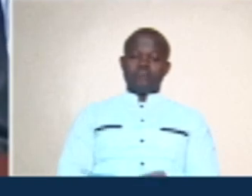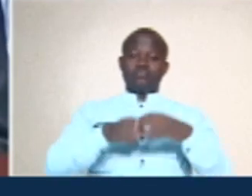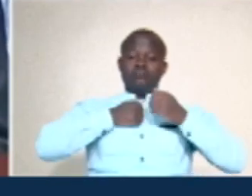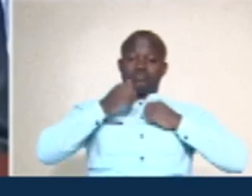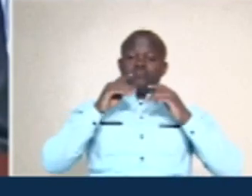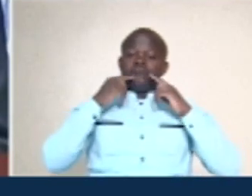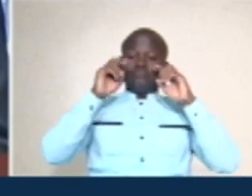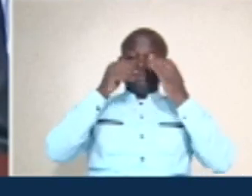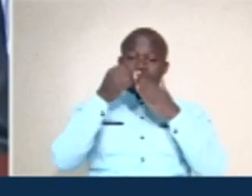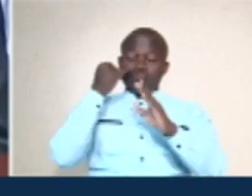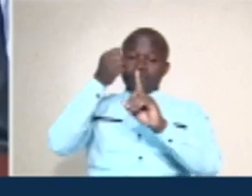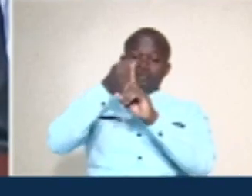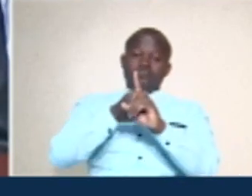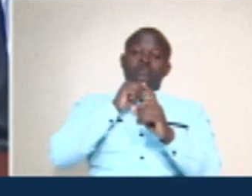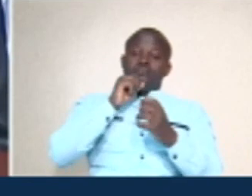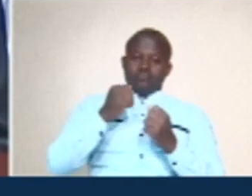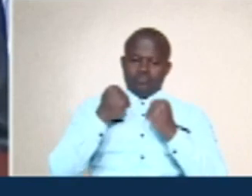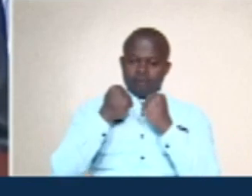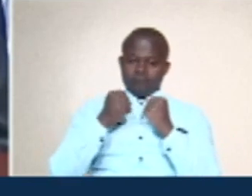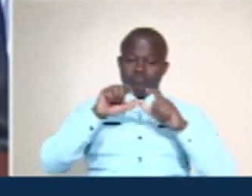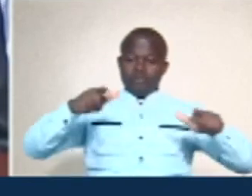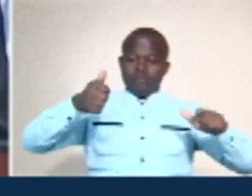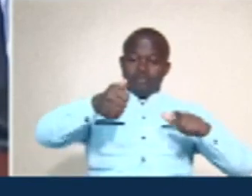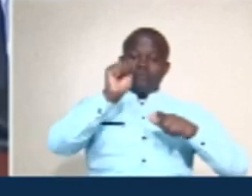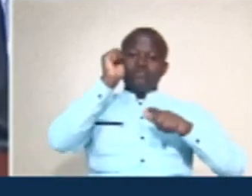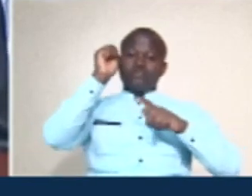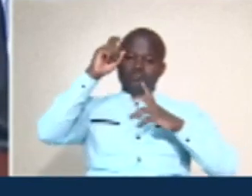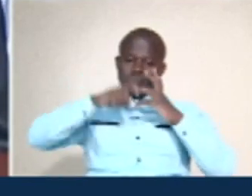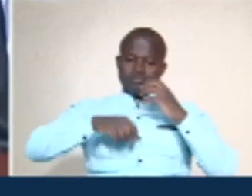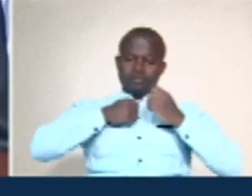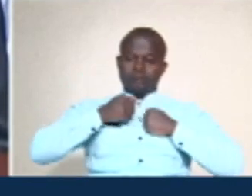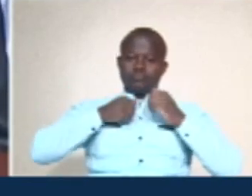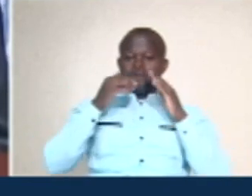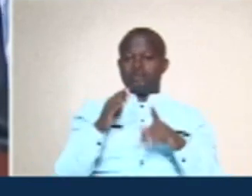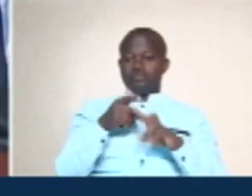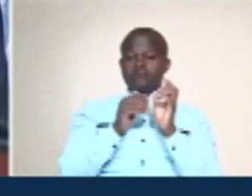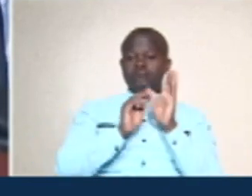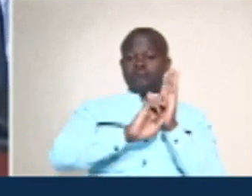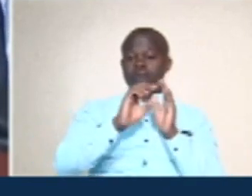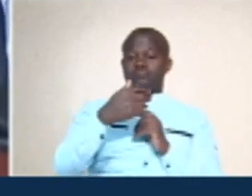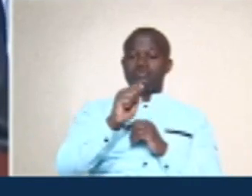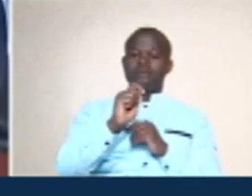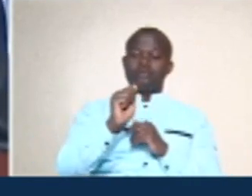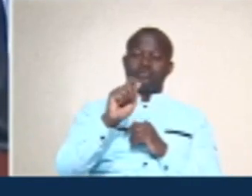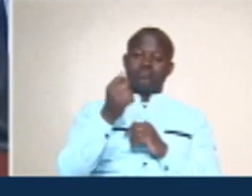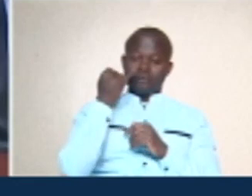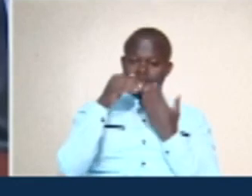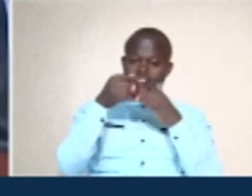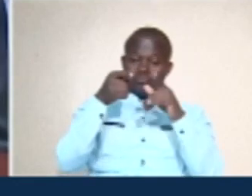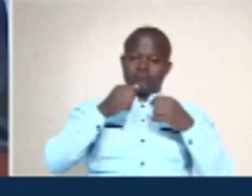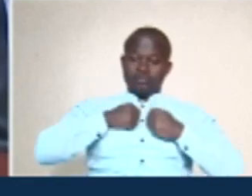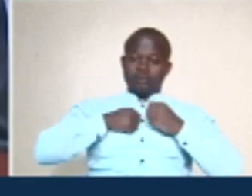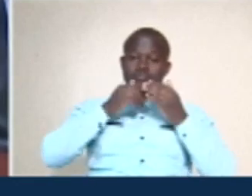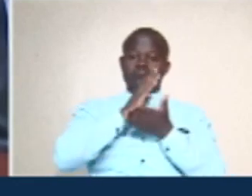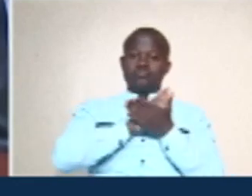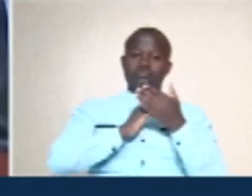vuga ko niba Kongo iharanira ukutavogerwa ku butaka bwayo, ibi byakabaye no ku Rwanda. Gusa Ambasaderi Kalivari Gatete avuga ko iyo bije ku Rwanda bimwe